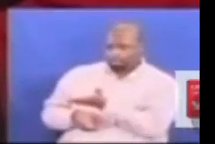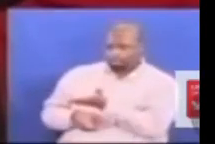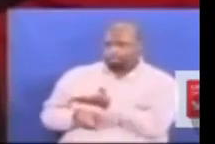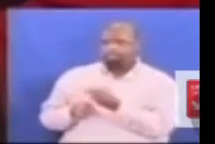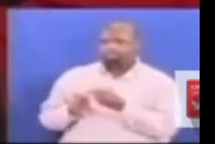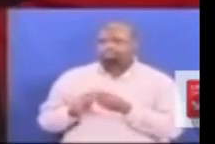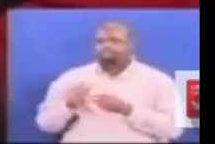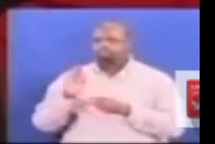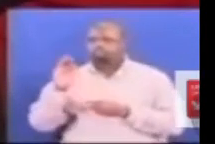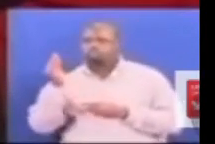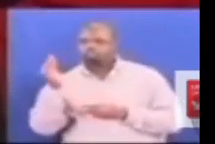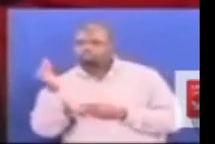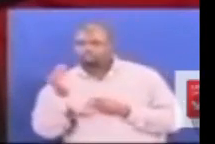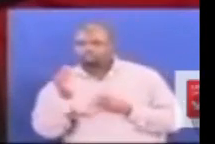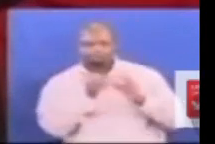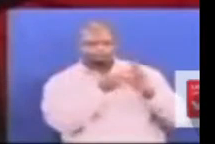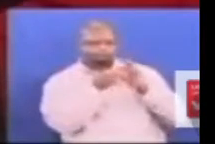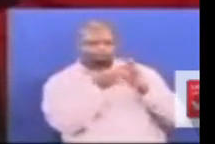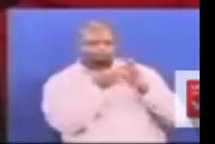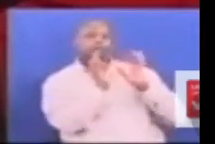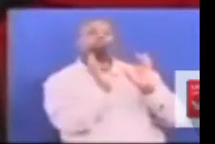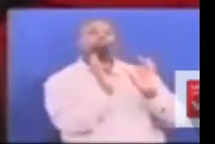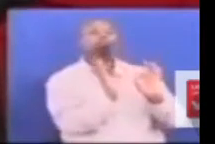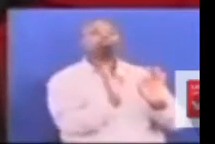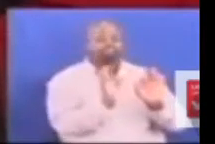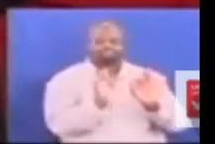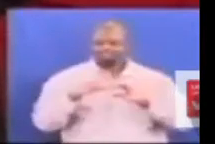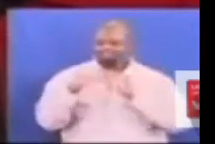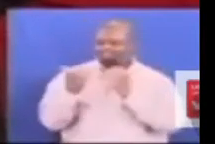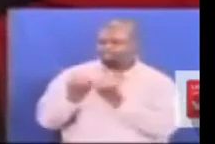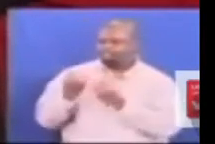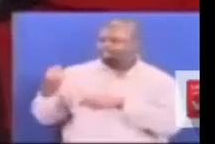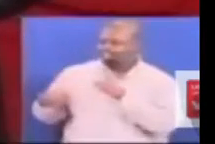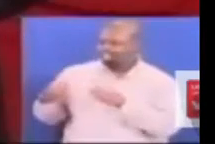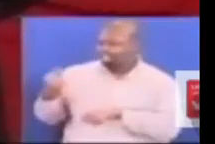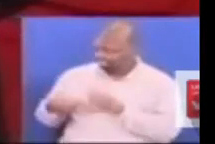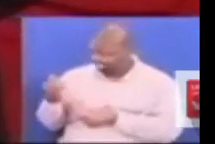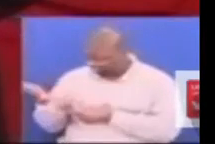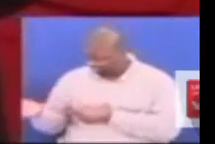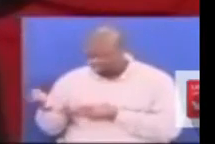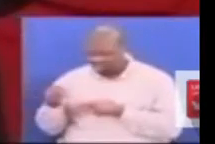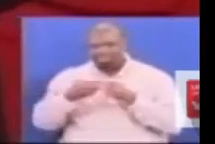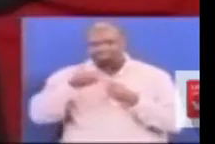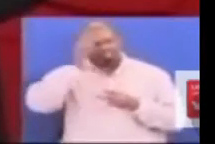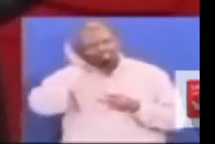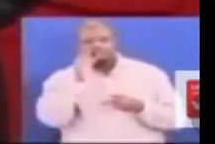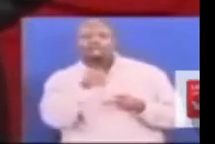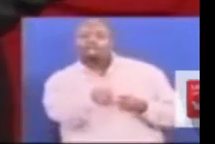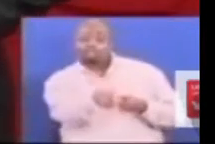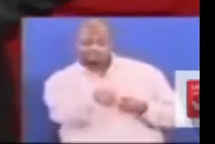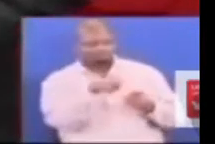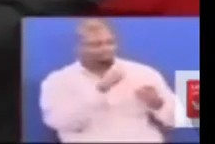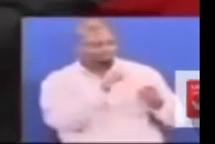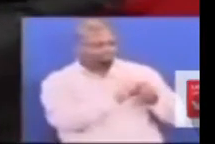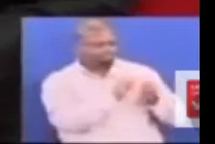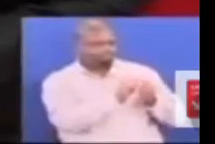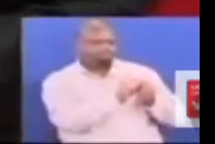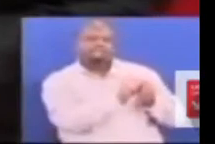ni tunda la mahusiano mazuri kati ya vyama vya siasa, serikali na vyombo vyote vya dola.